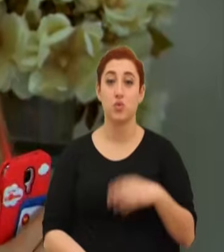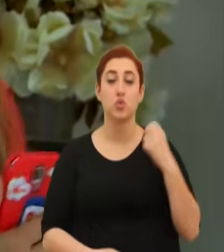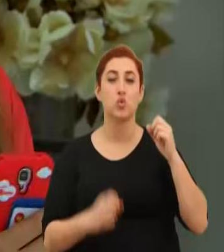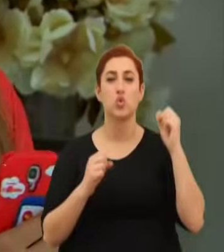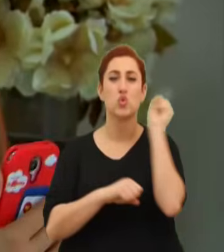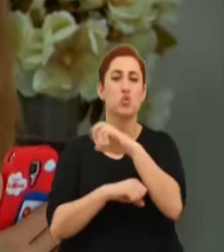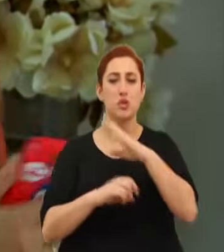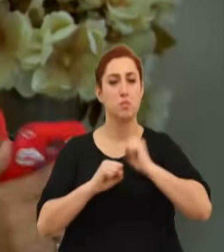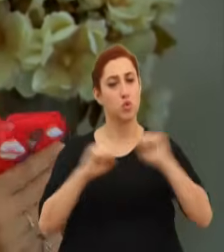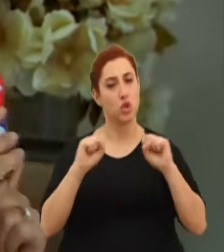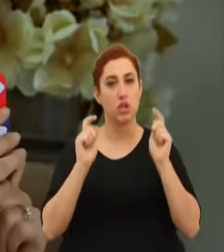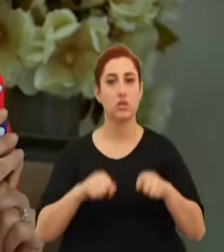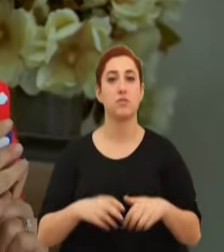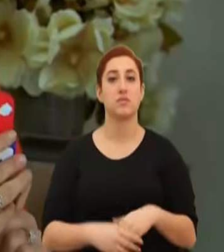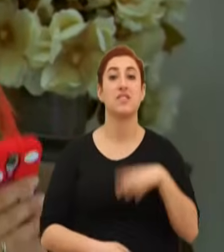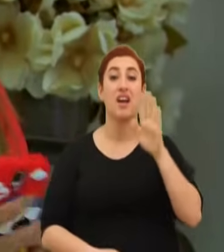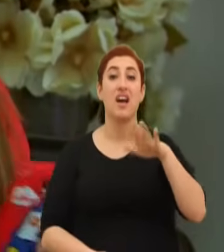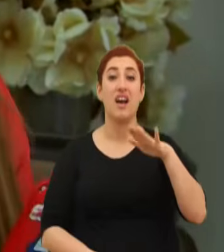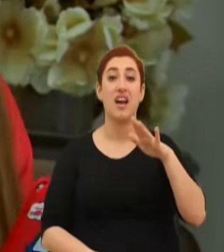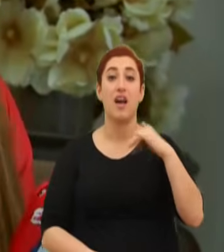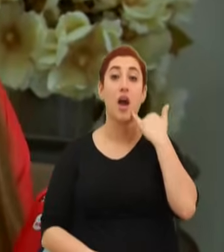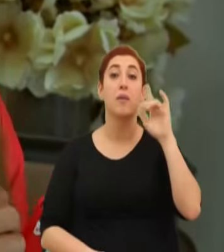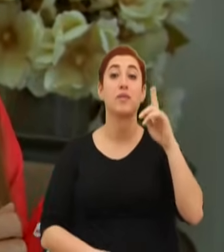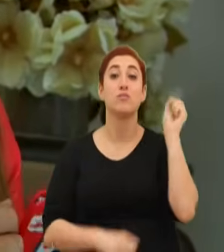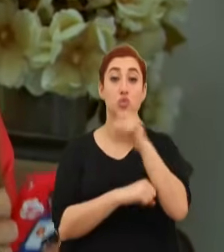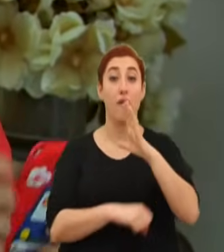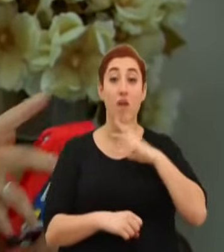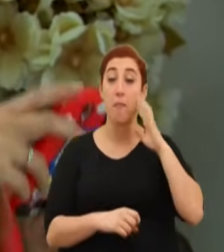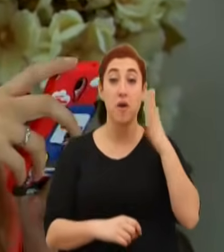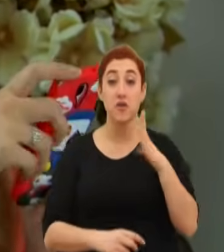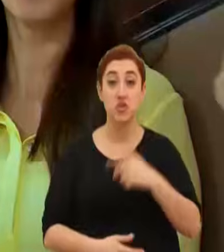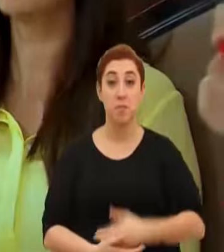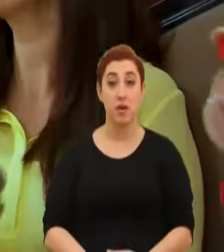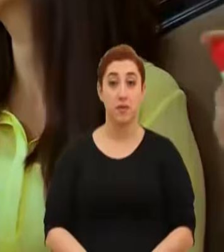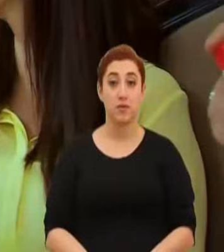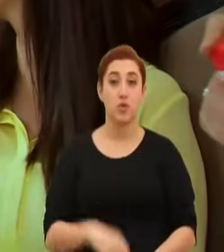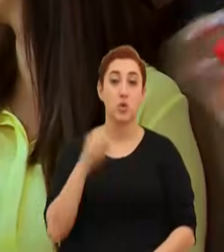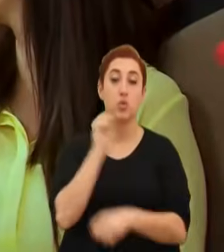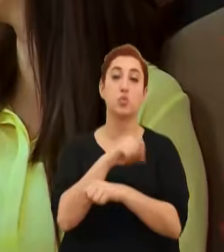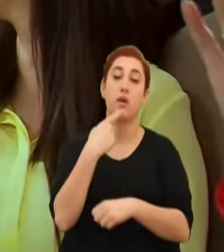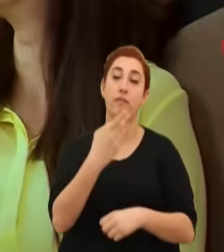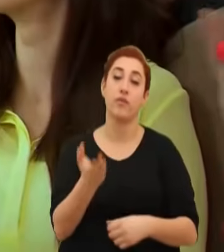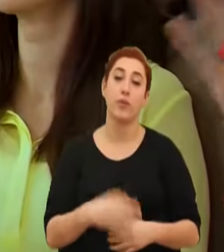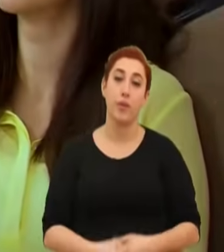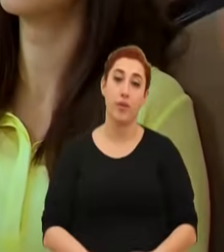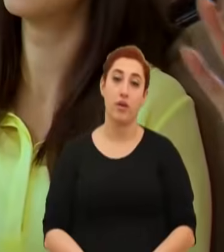çatır çatır çatlasın. Ay aramadığım düşman kaldı mı acaba? Düşman diyor ya.